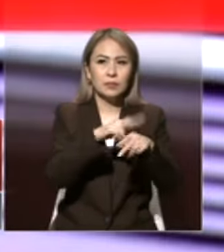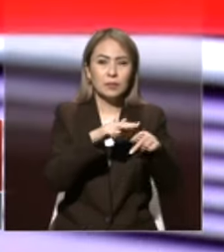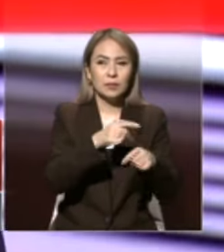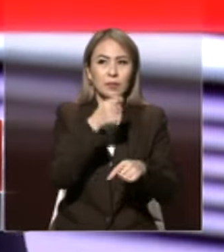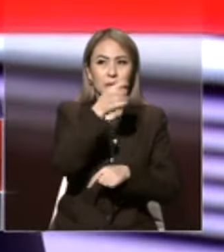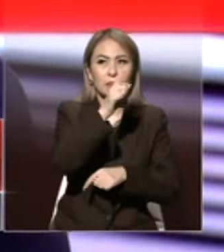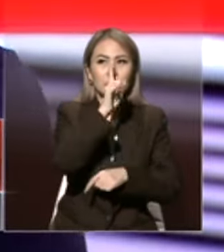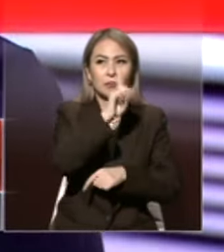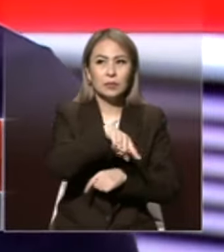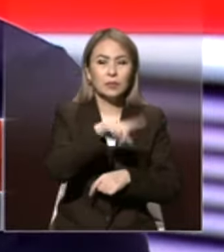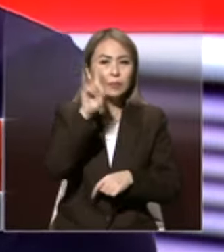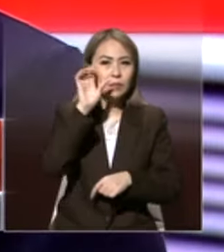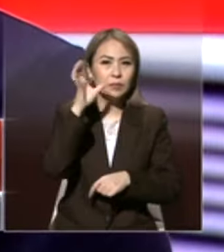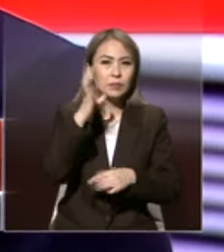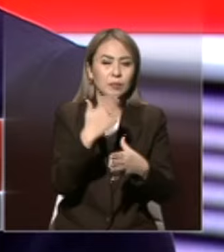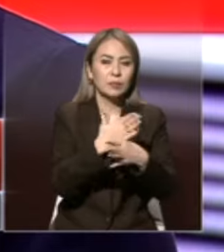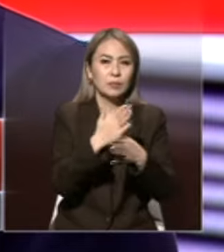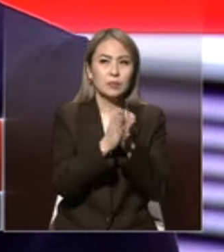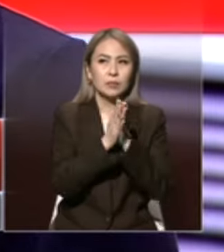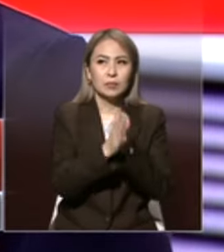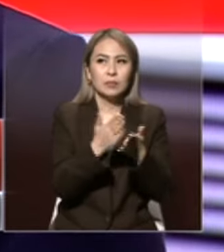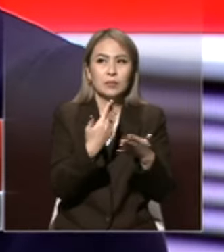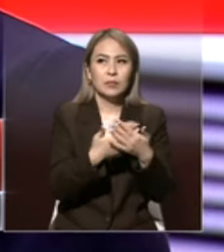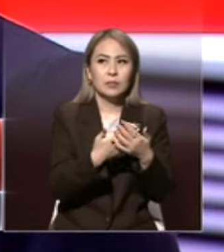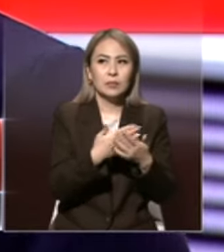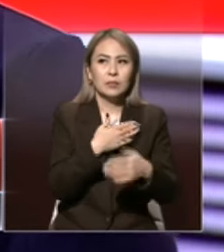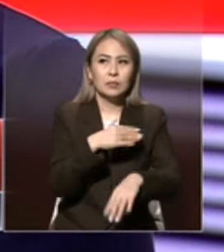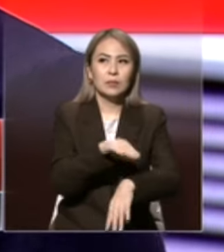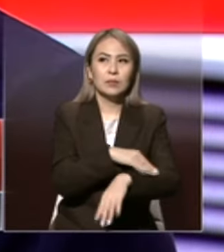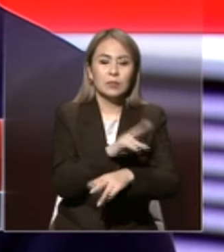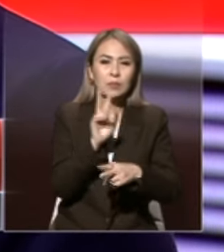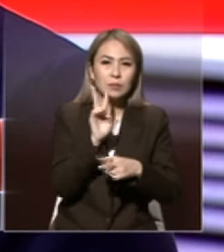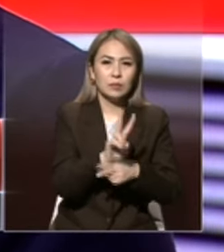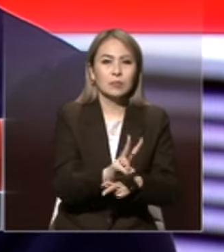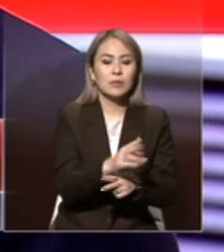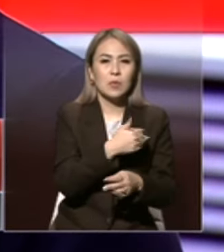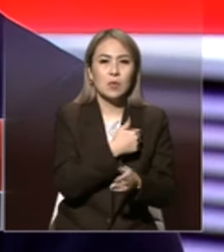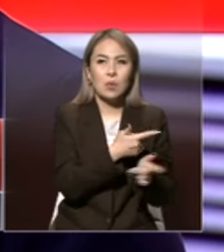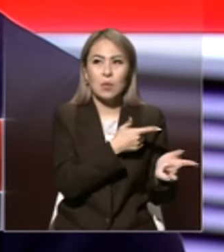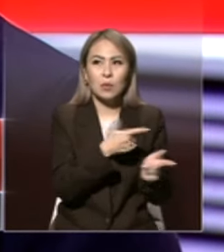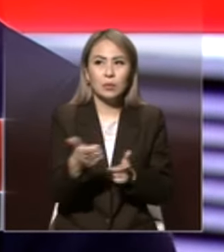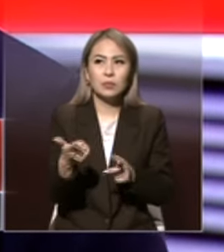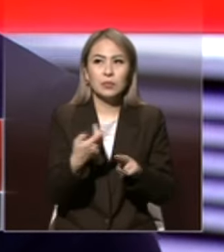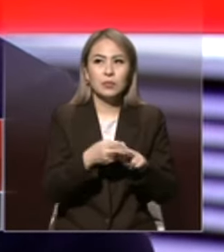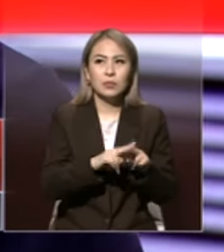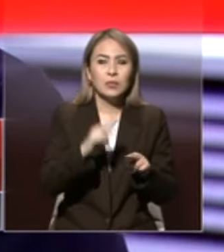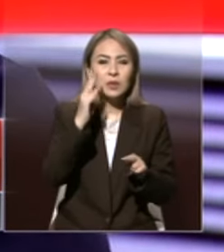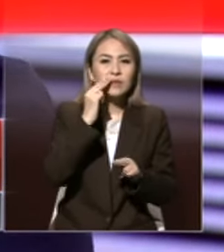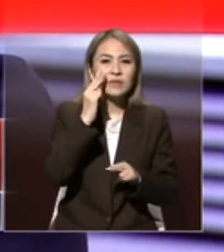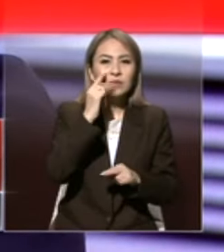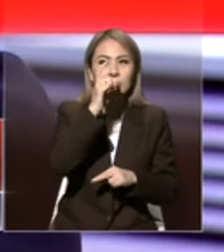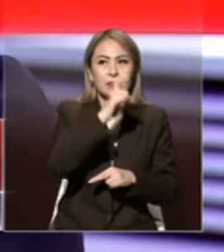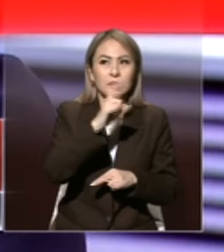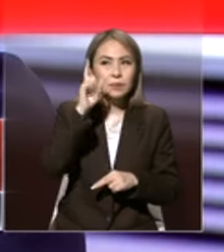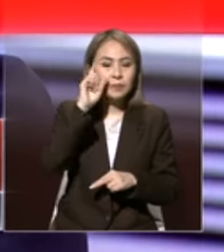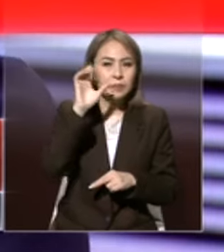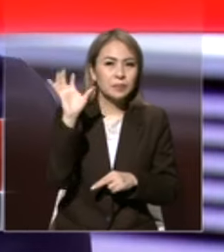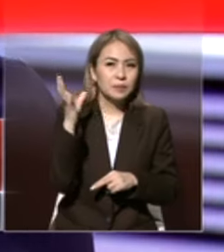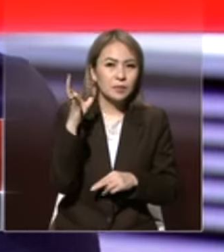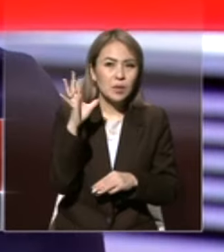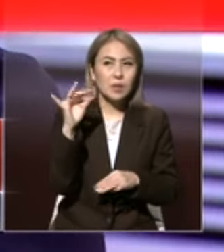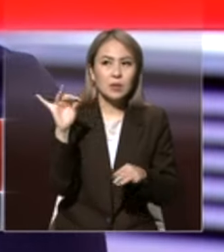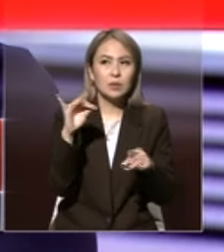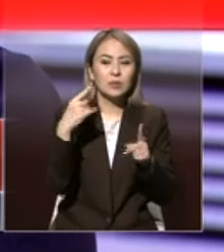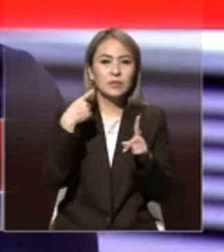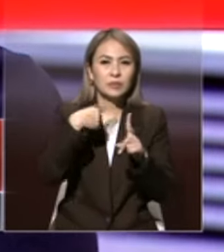шағымдамайды. Бірақ психологтан келіп көмек сұрап жатыр. Әйелімен бірге келіп терапиядан өтуге дайын. Сондықтан ер азаматтар отбасында психоэмоционалды зорлық-зомбылық